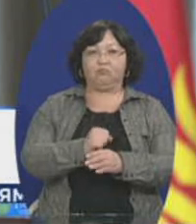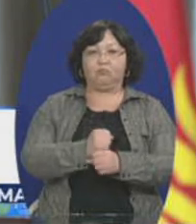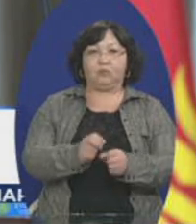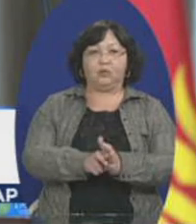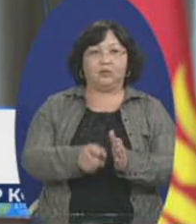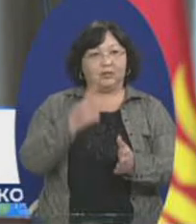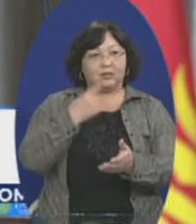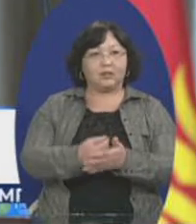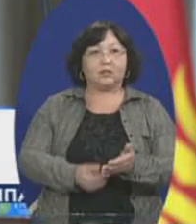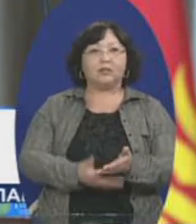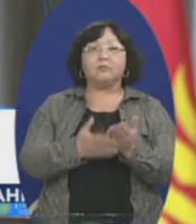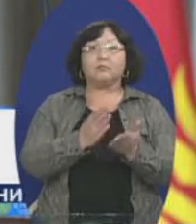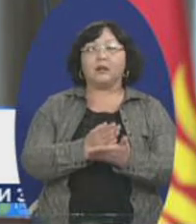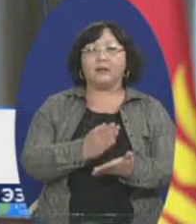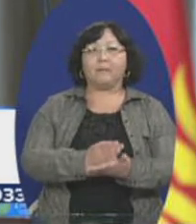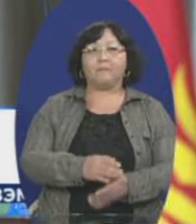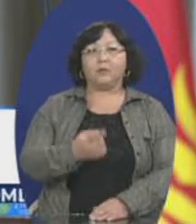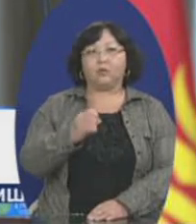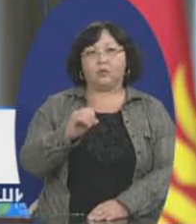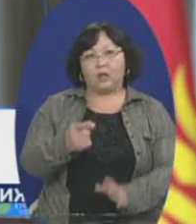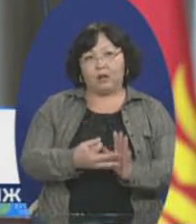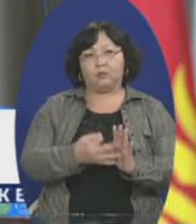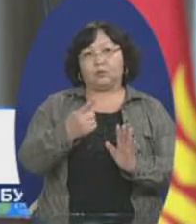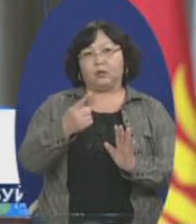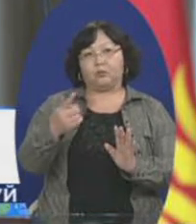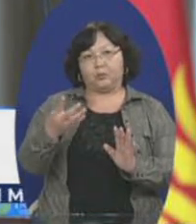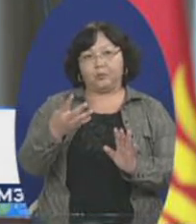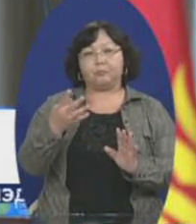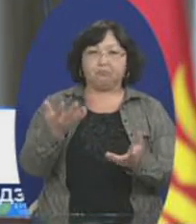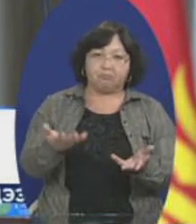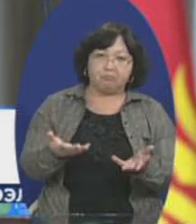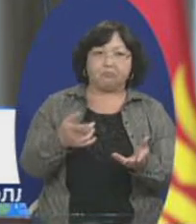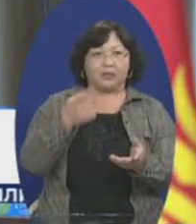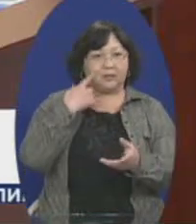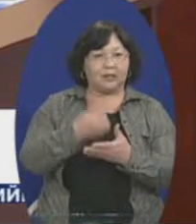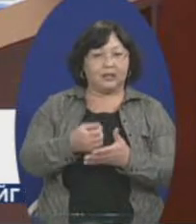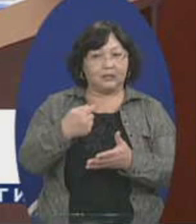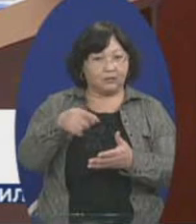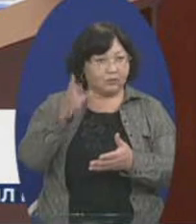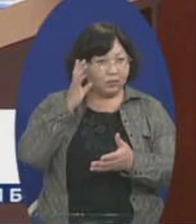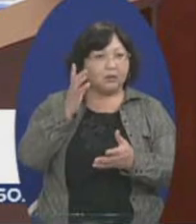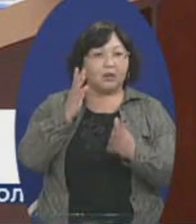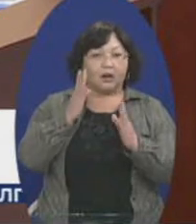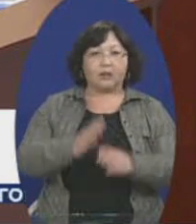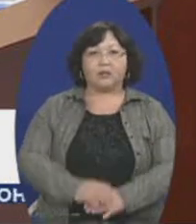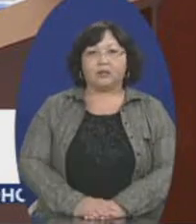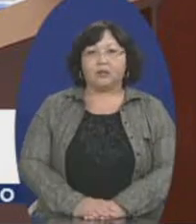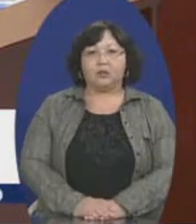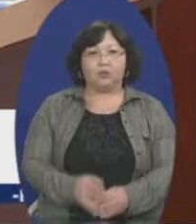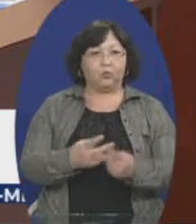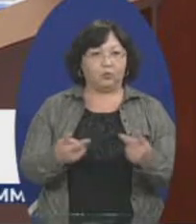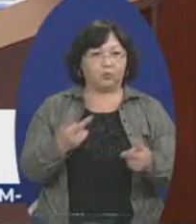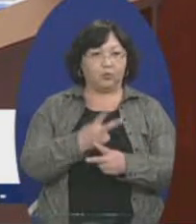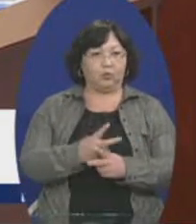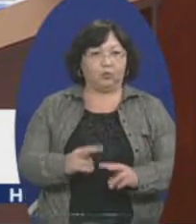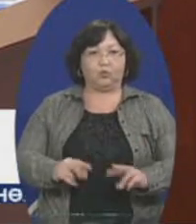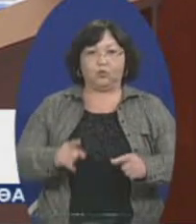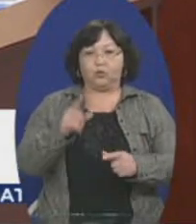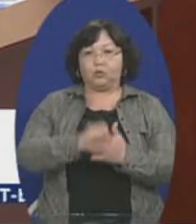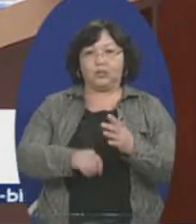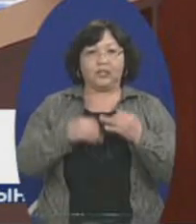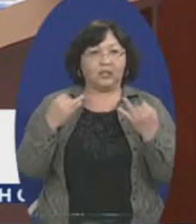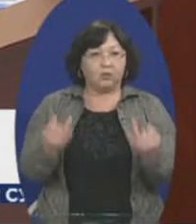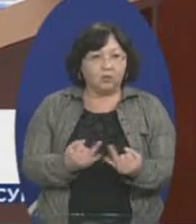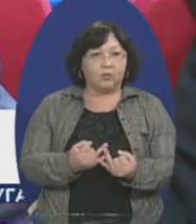хэлж байгаа. За төгж амбага 108-114 байж болно гэж энэ саныг бас тэгэд анхаарч үзэх болно. За үндсэн хуульд өөрчлөлт оруулах асуудал нь улсын хурл